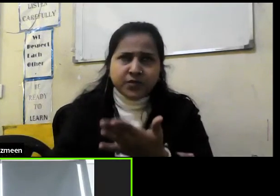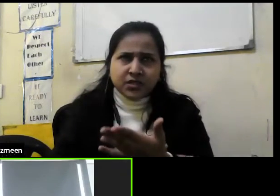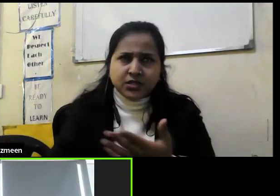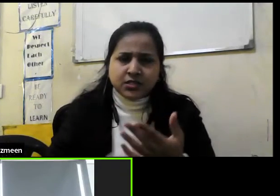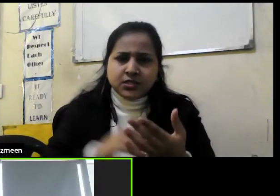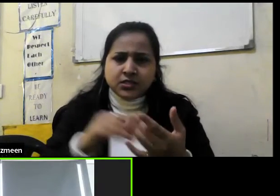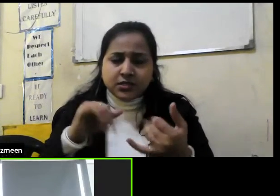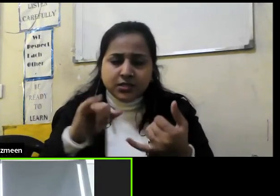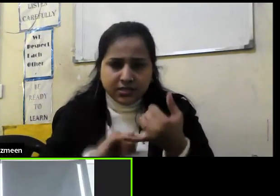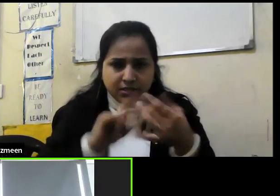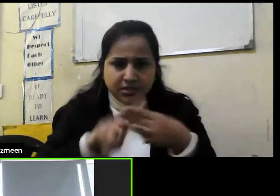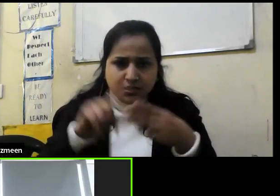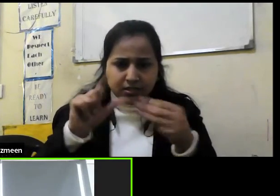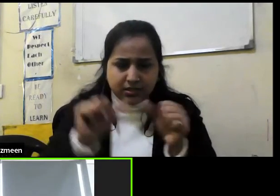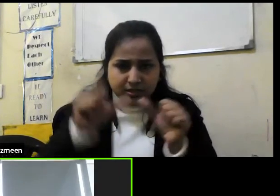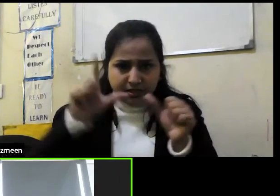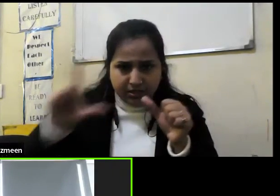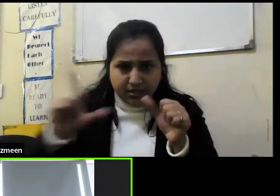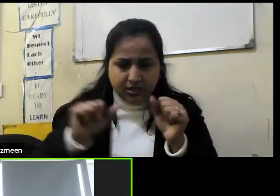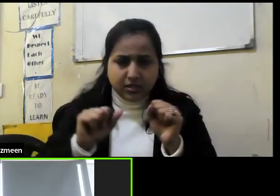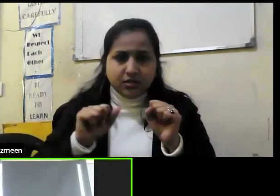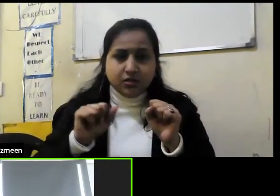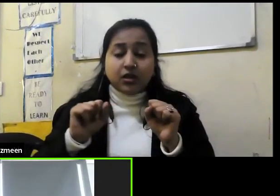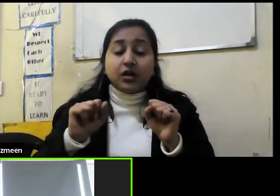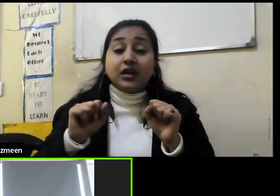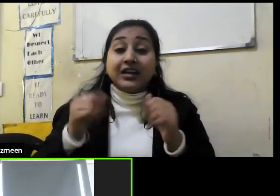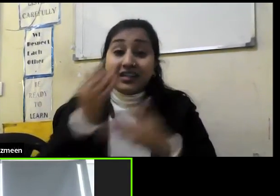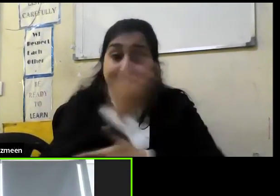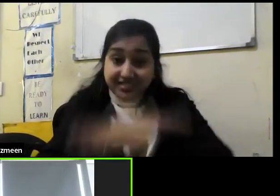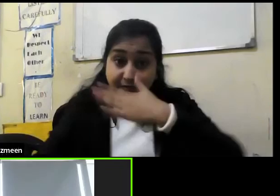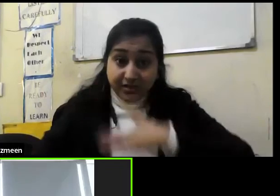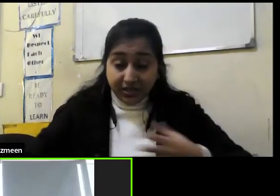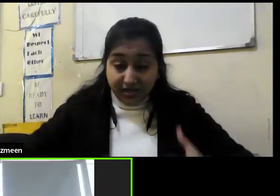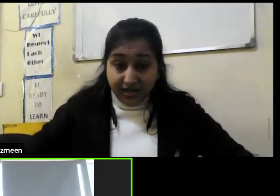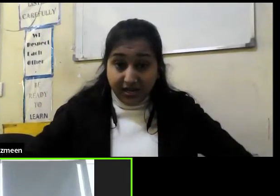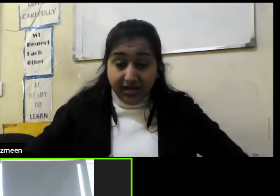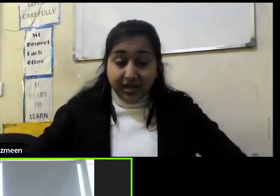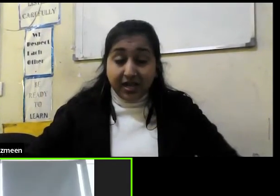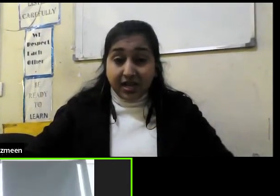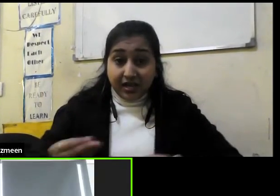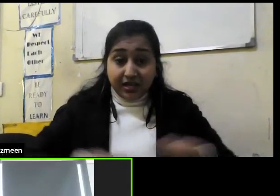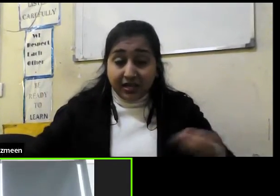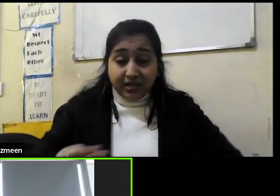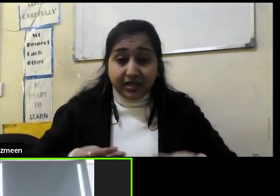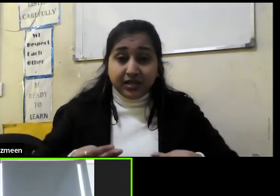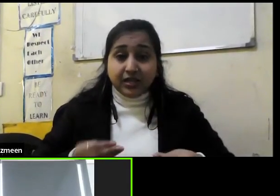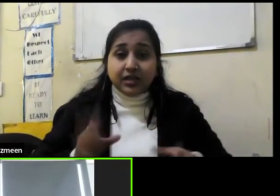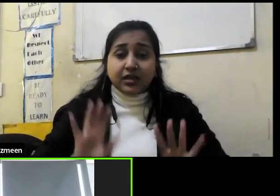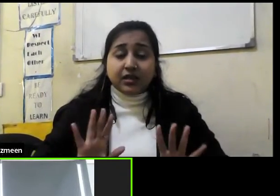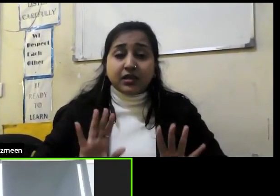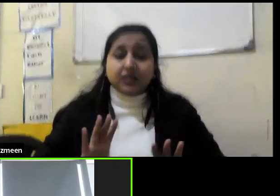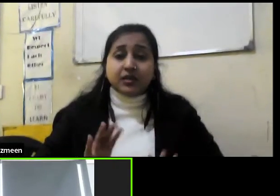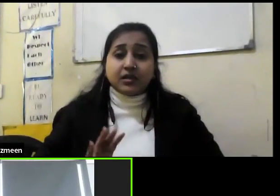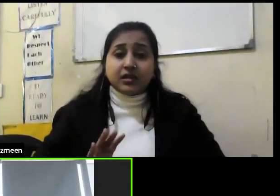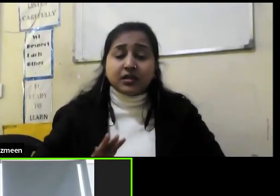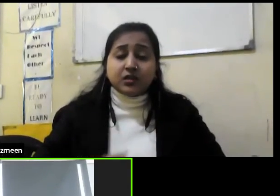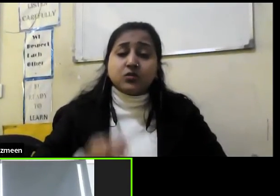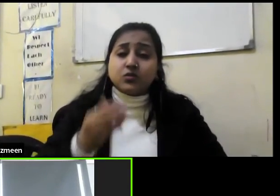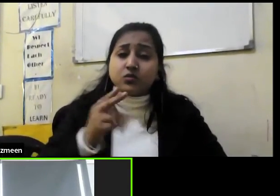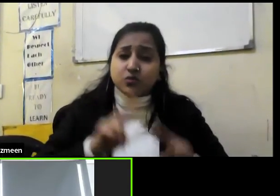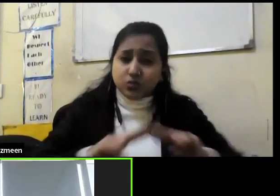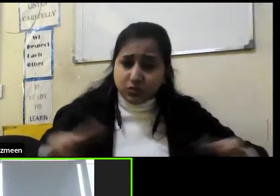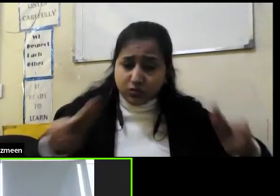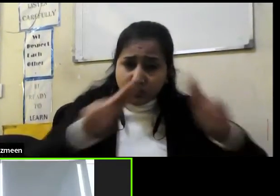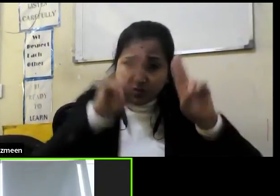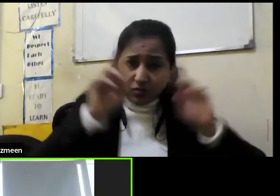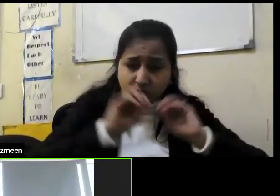भी दिव्यांग के लिए एंटरप्रेन्योरशिप एरिया में काम करें, उनके लिए मेरी रिक्वेस्ट है इस सीड प्रोग्राम के बारे में सार्थक को मैं कम्युनिकेट